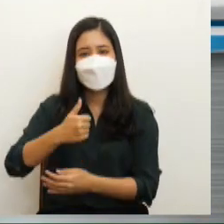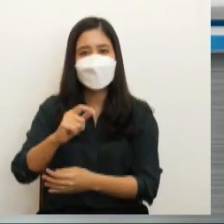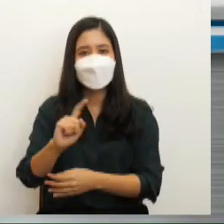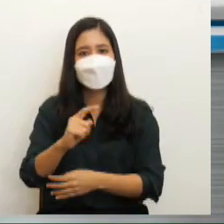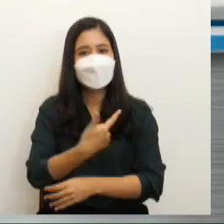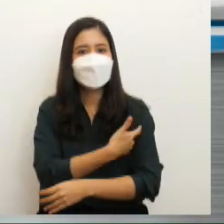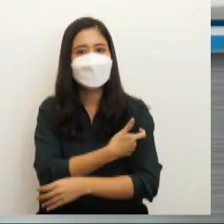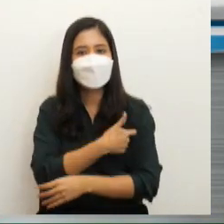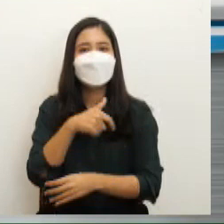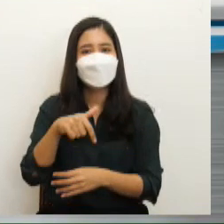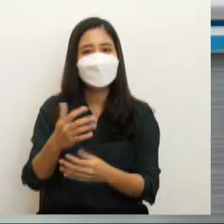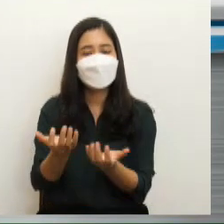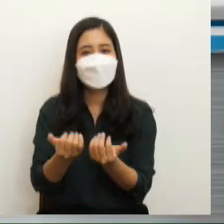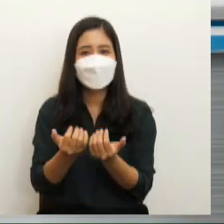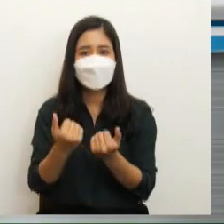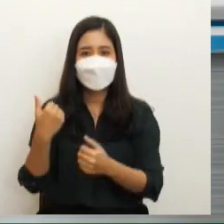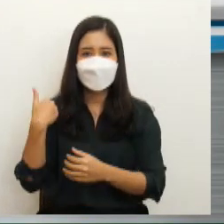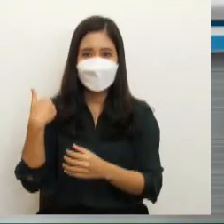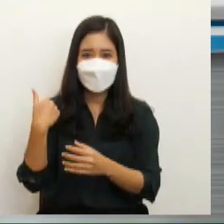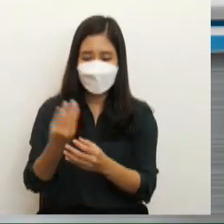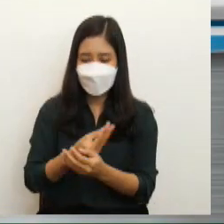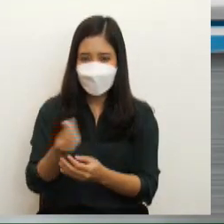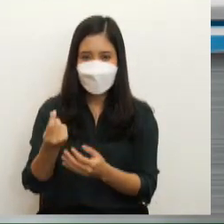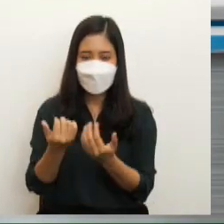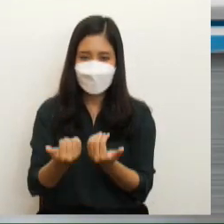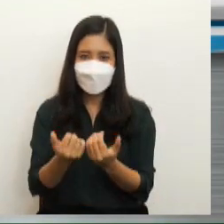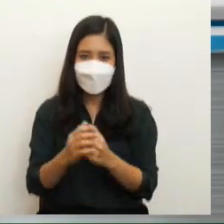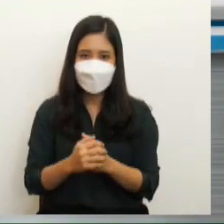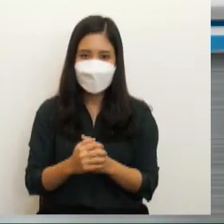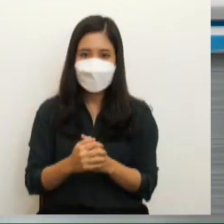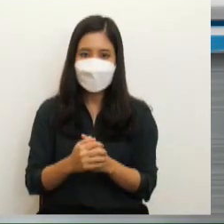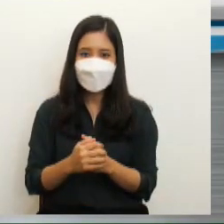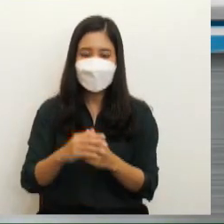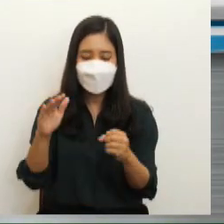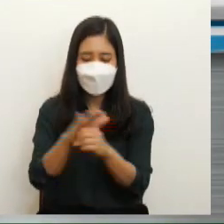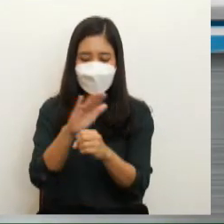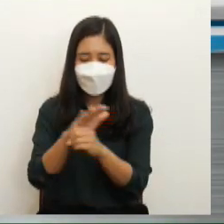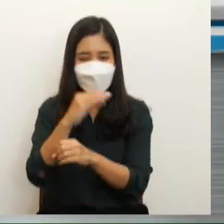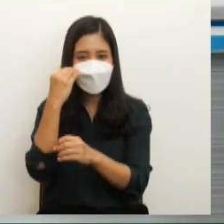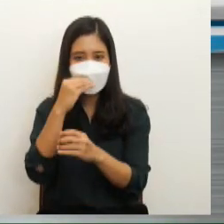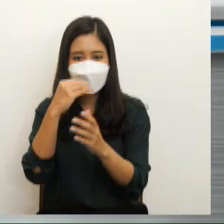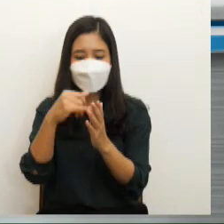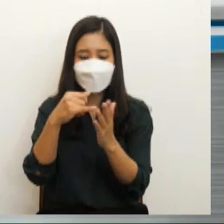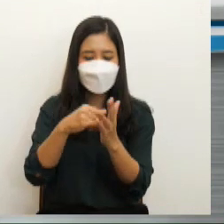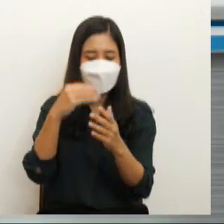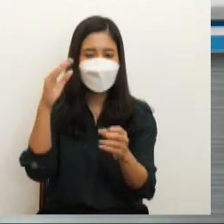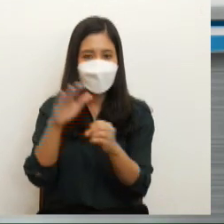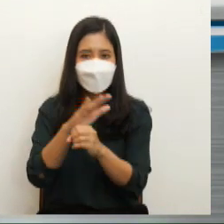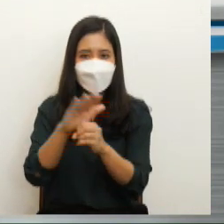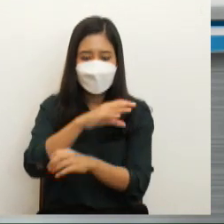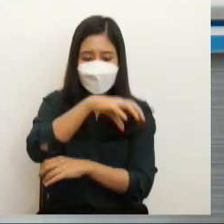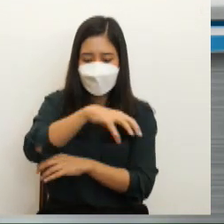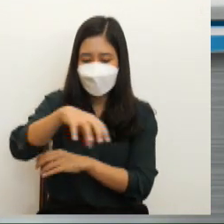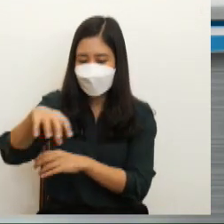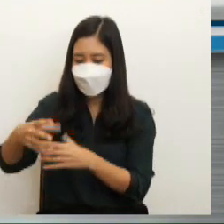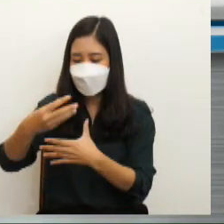คซีนในเร็วๆนี้นะคะในทุกๆจังหวัดทั่วประเทศไม่ว่าจะอยู่ในระบบหรือนอก